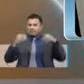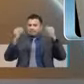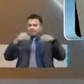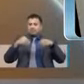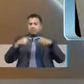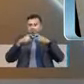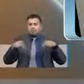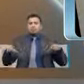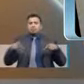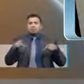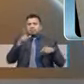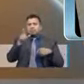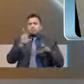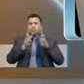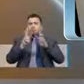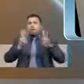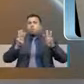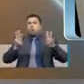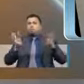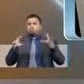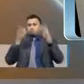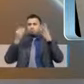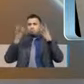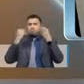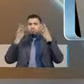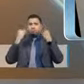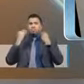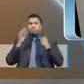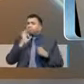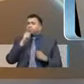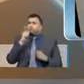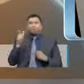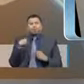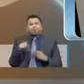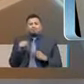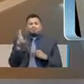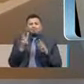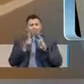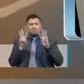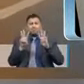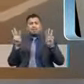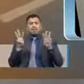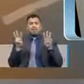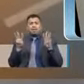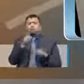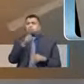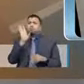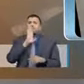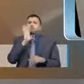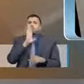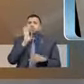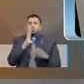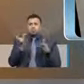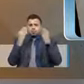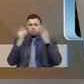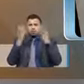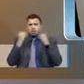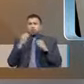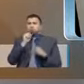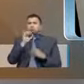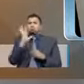المنصة. المنصة هذه هي منصة الواحد يقدر يتعلم فيها 24